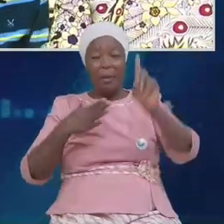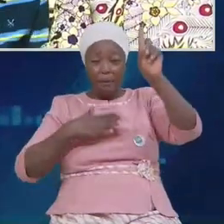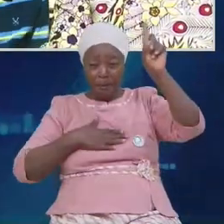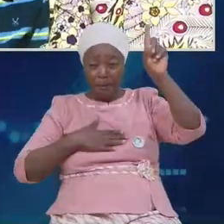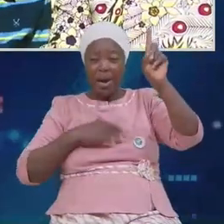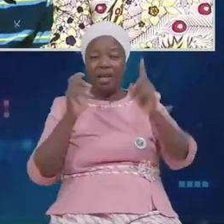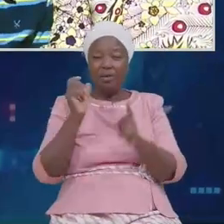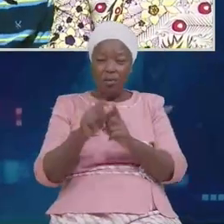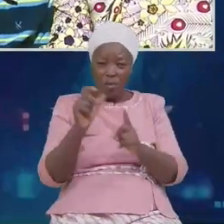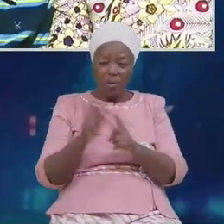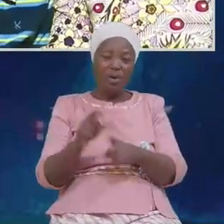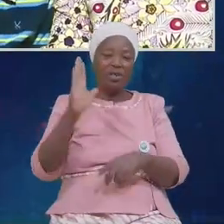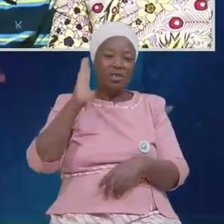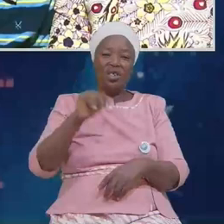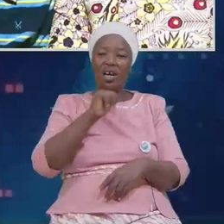paroles ne